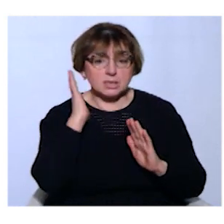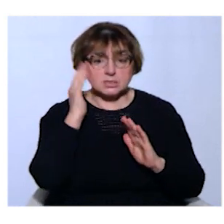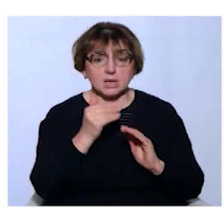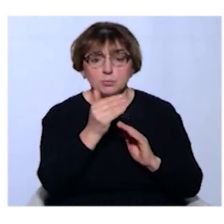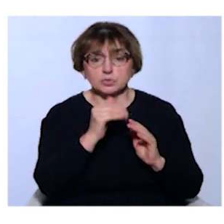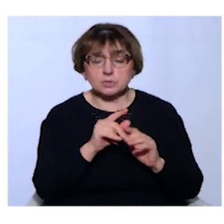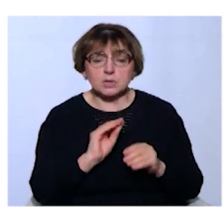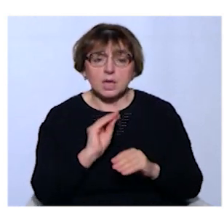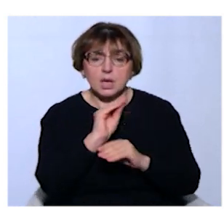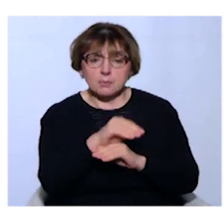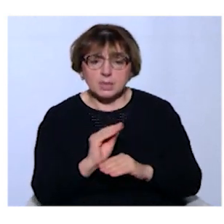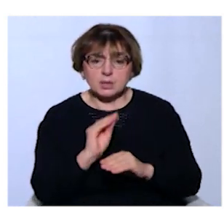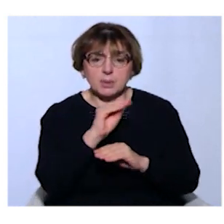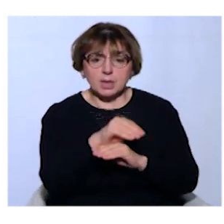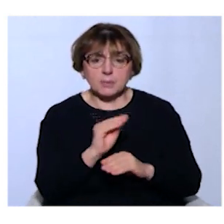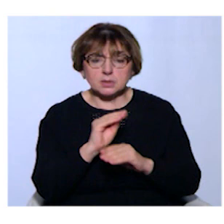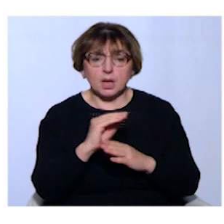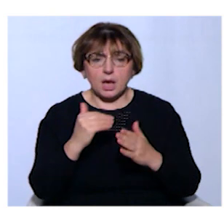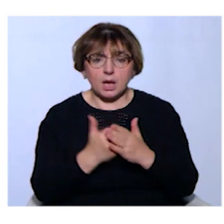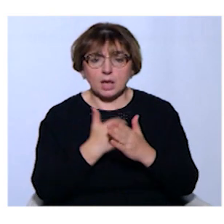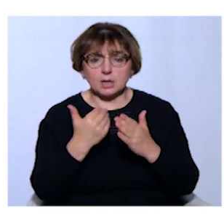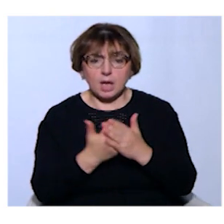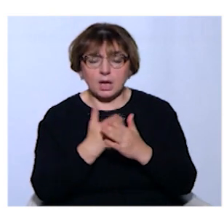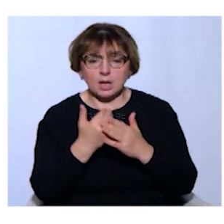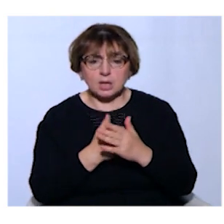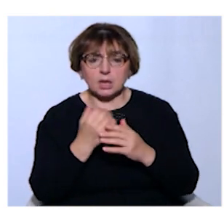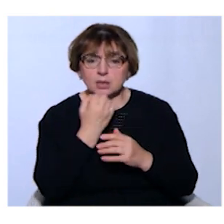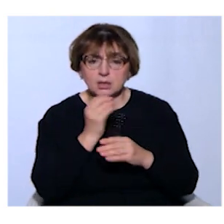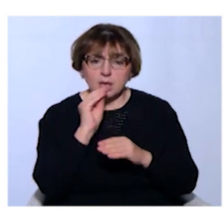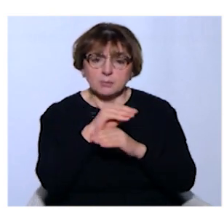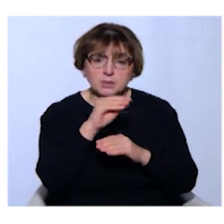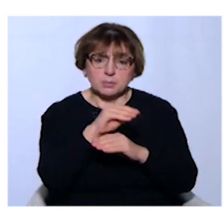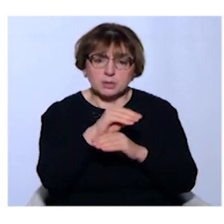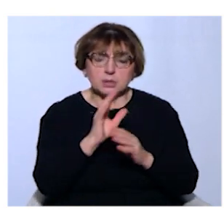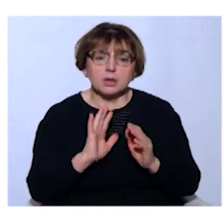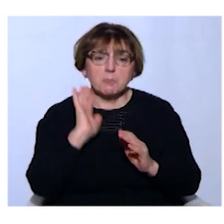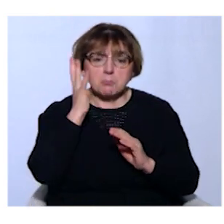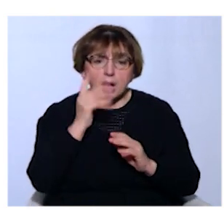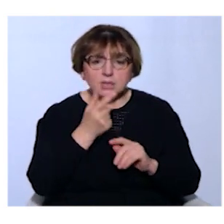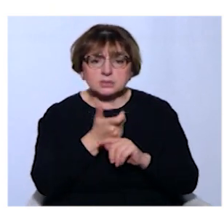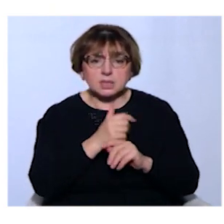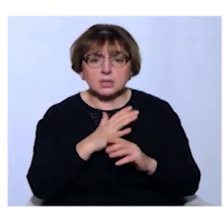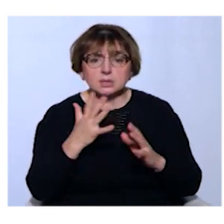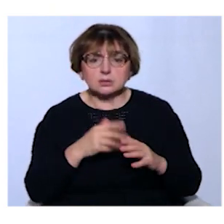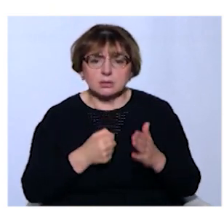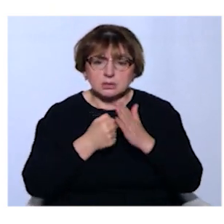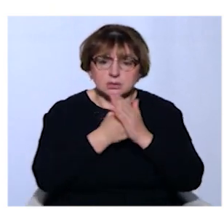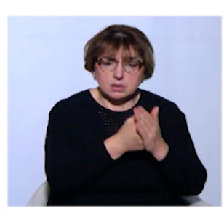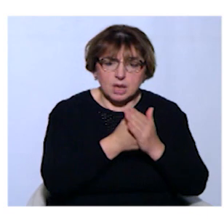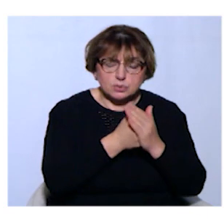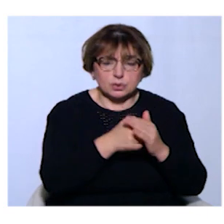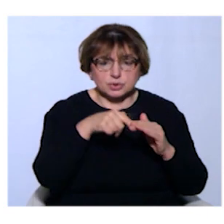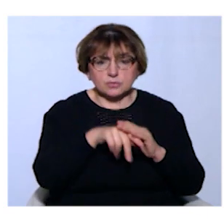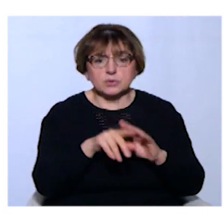თან ემატება ეს ახალი პორცია მაგ მების ძალიან მაღალი წნევისა და ძალიან დიდი დაწოლის ქვეშ